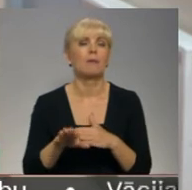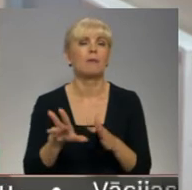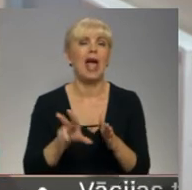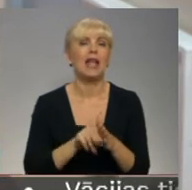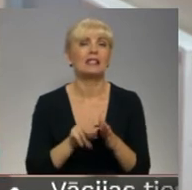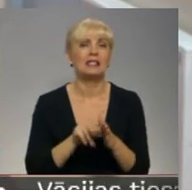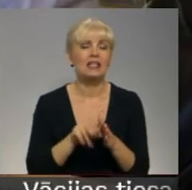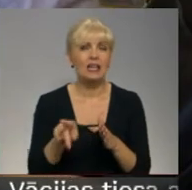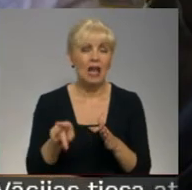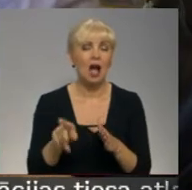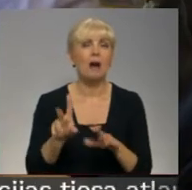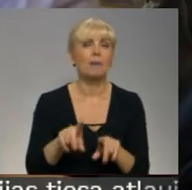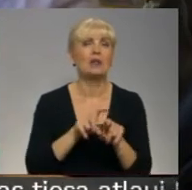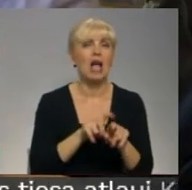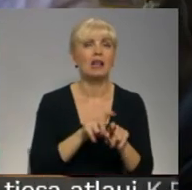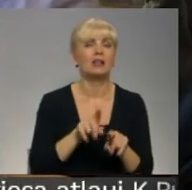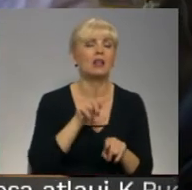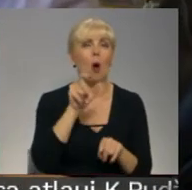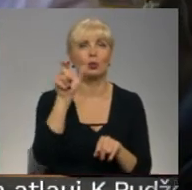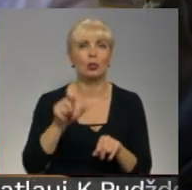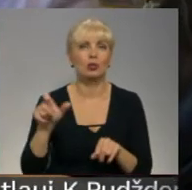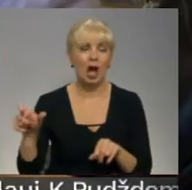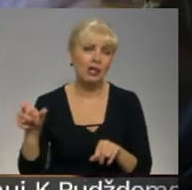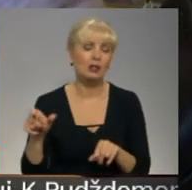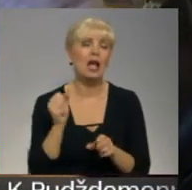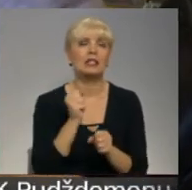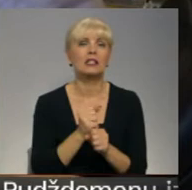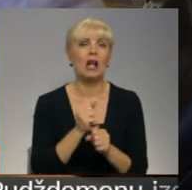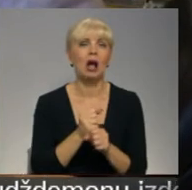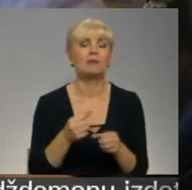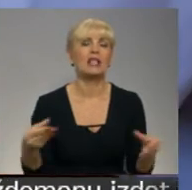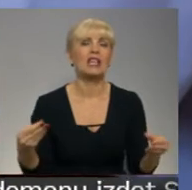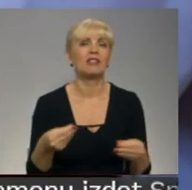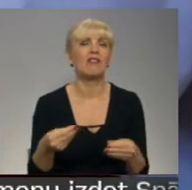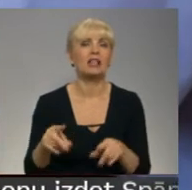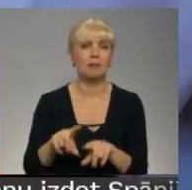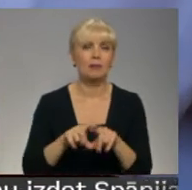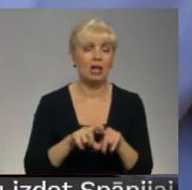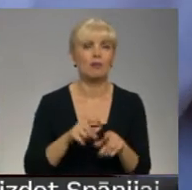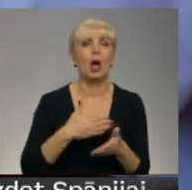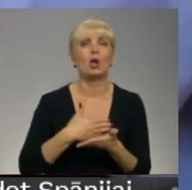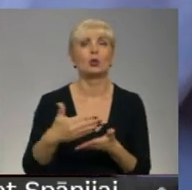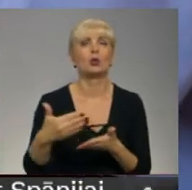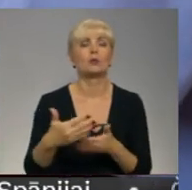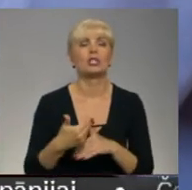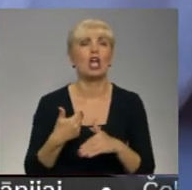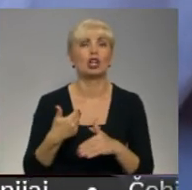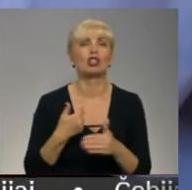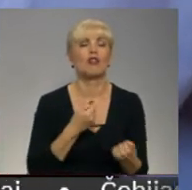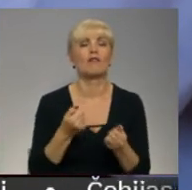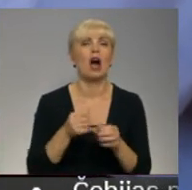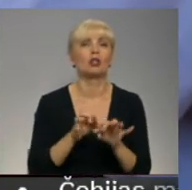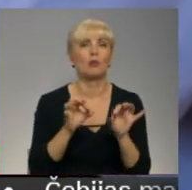kā piesaistīt jaunus kadrus. Agris Rozenfelds atzīst, ka strādās arī pie investīciju piesaistes, un šobrīd tiek turpināts iepriekšējās vadības